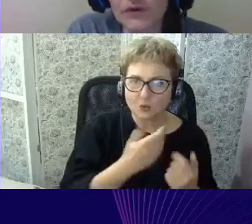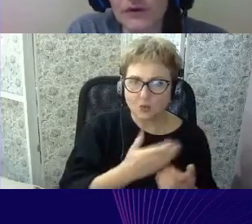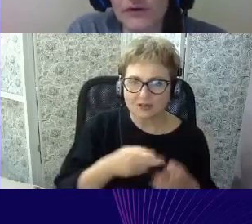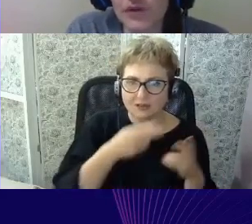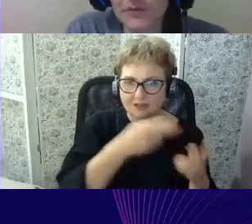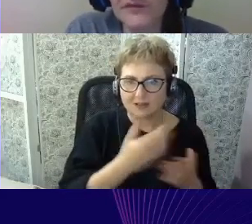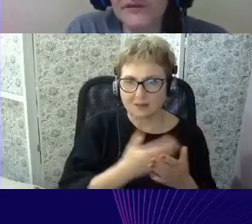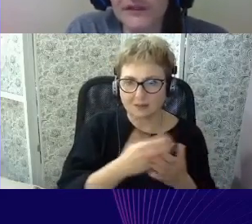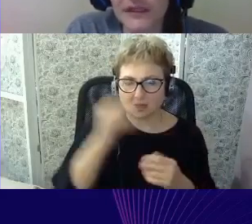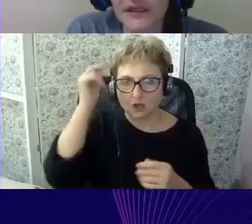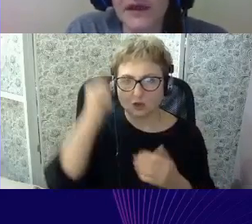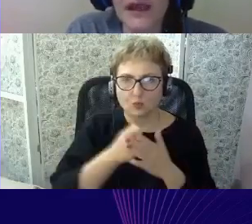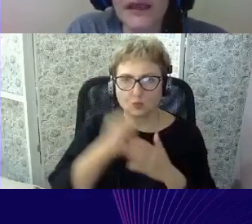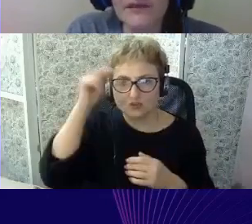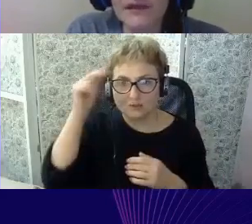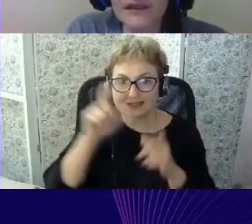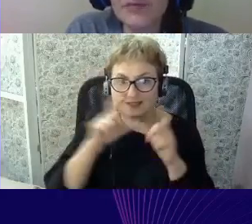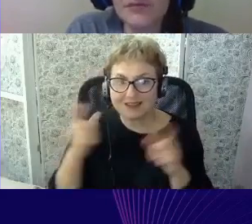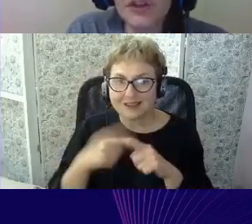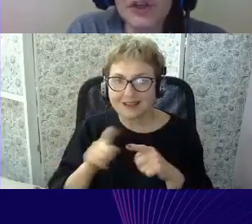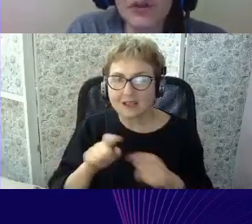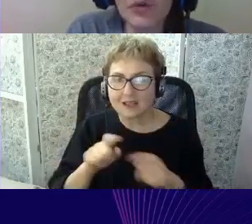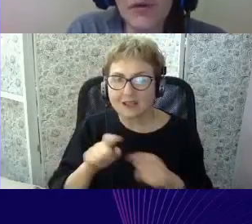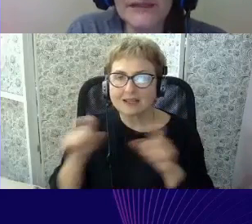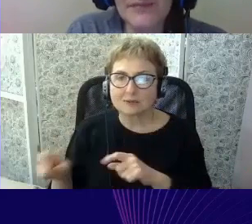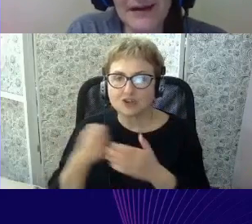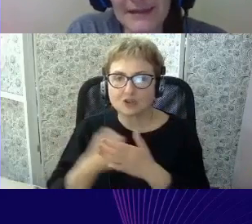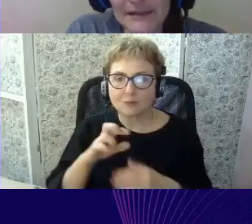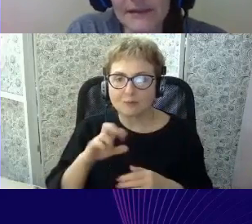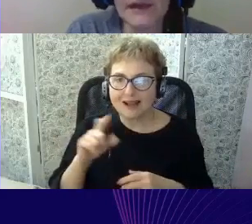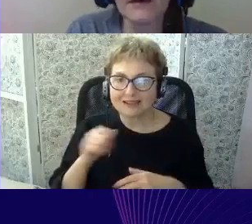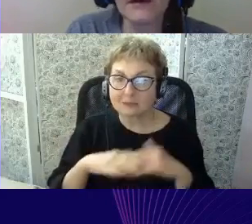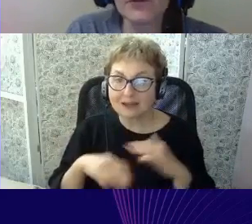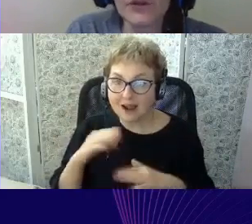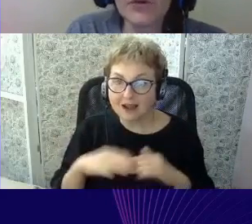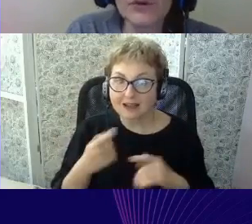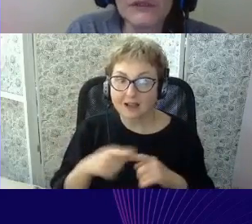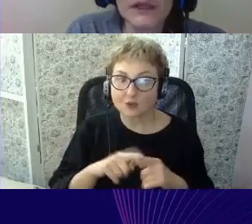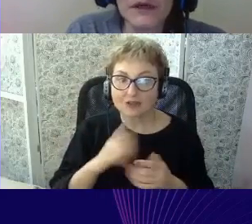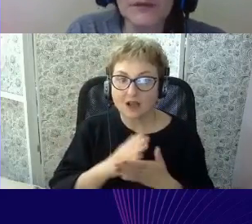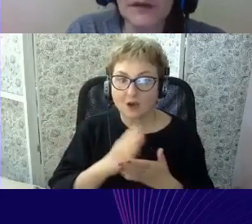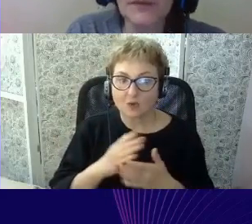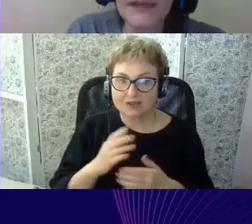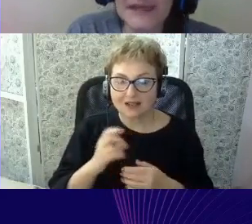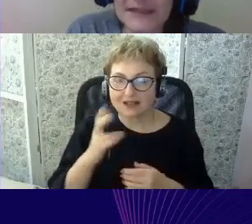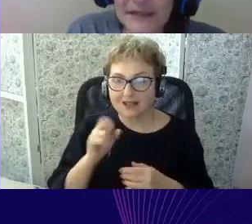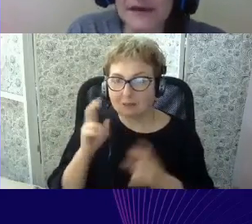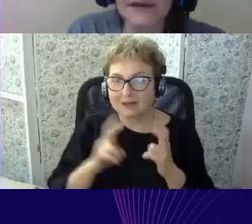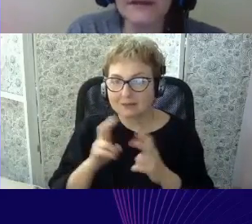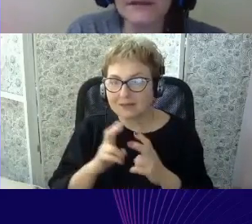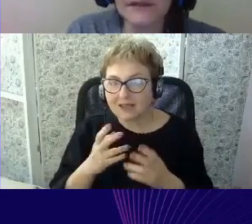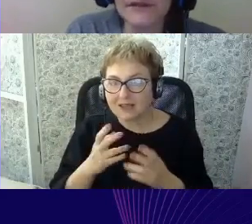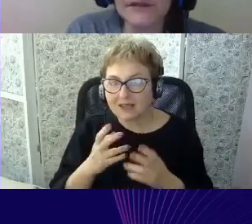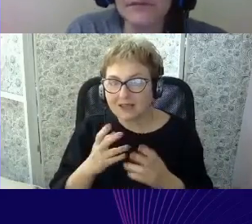до учебного заведения. Это и перемещение до баз практик, которые находятся на